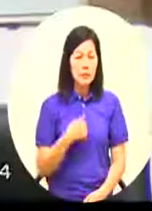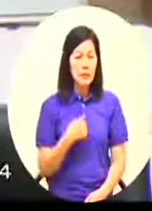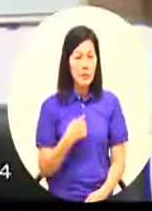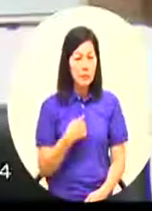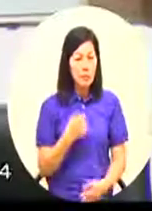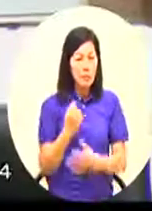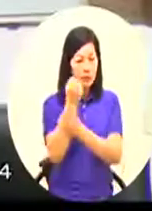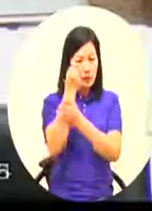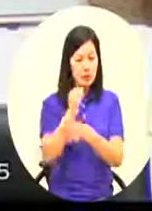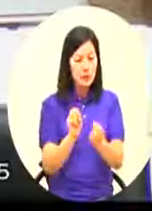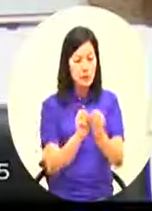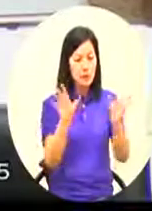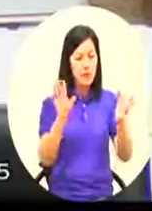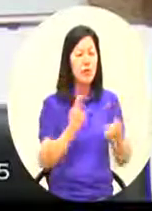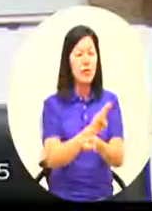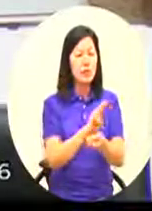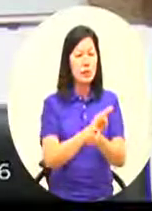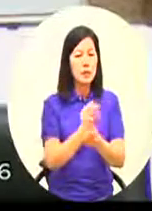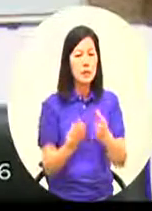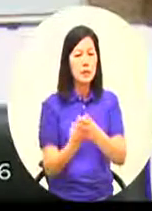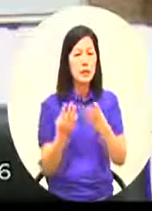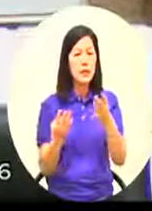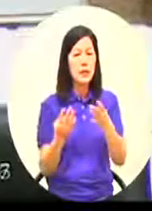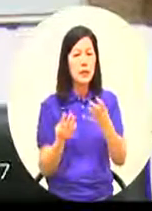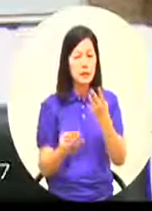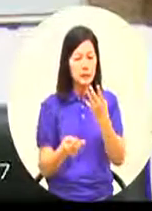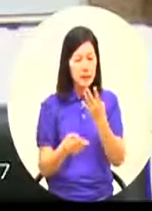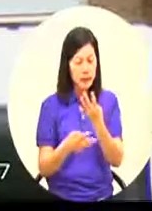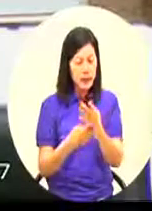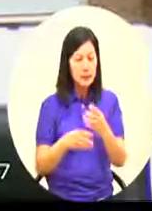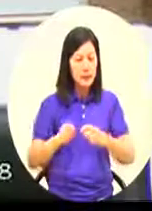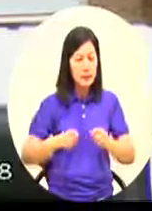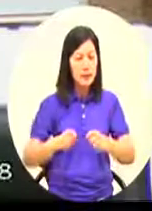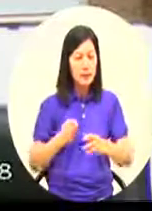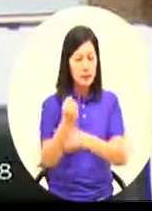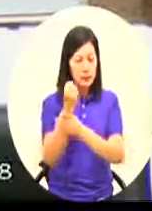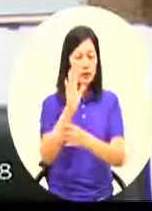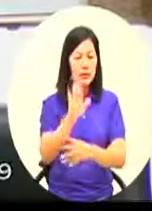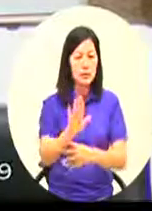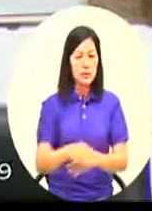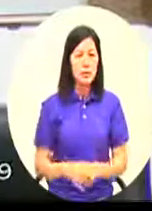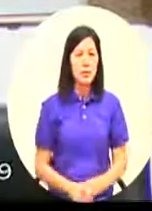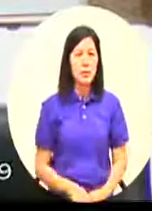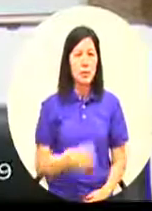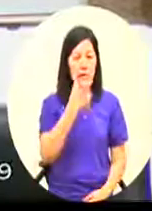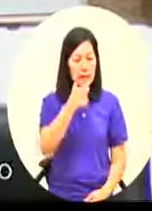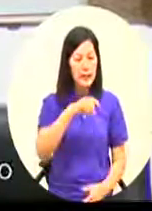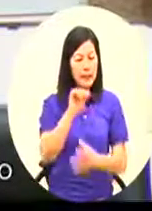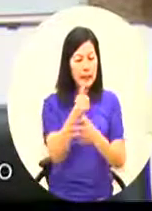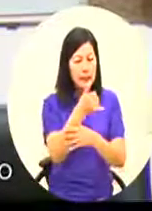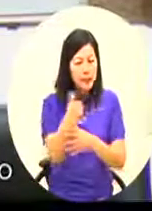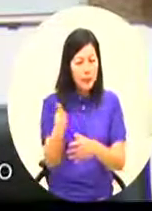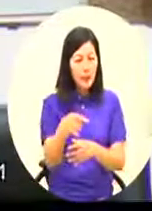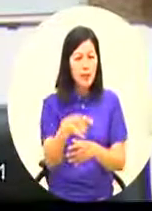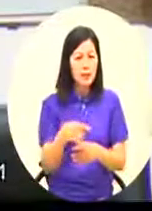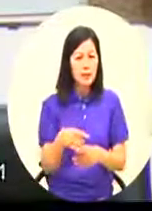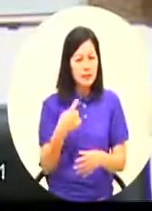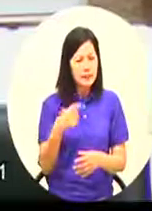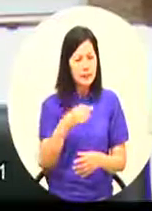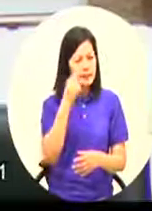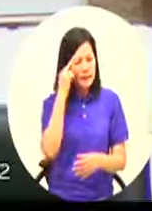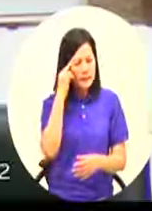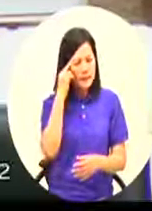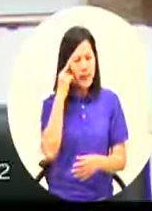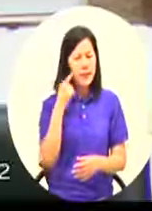支持茂林的产业计划，也希望唐议员啊，有时候也要体谅我们桃园